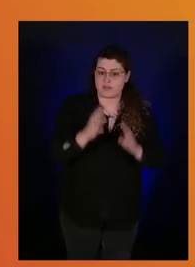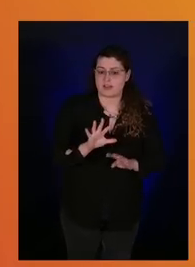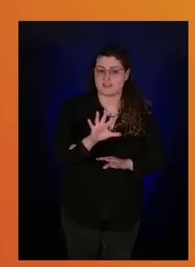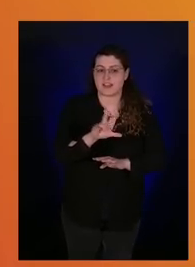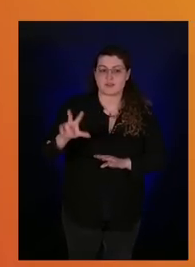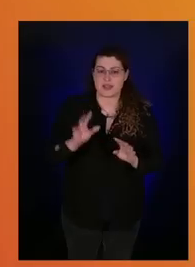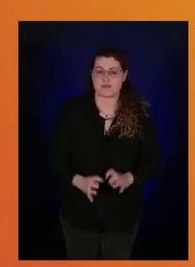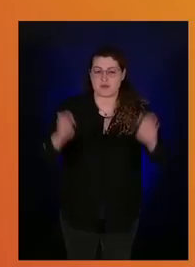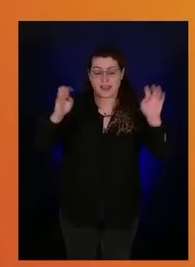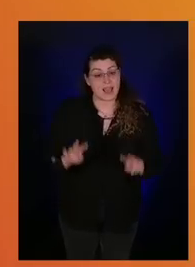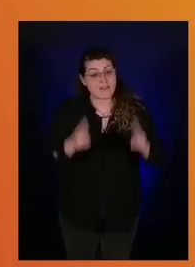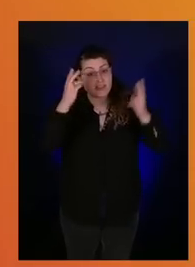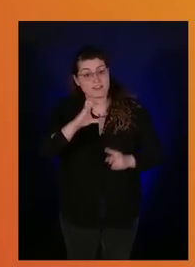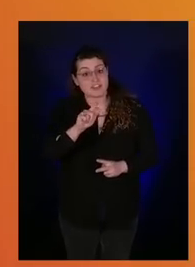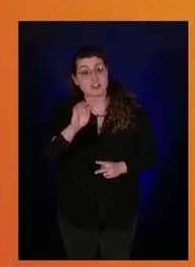la CGT.